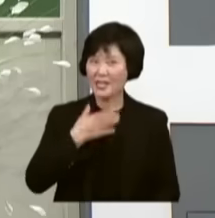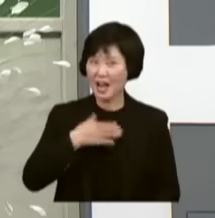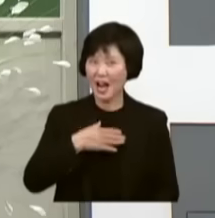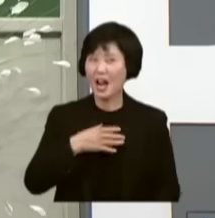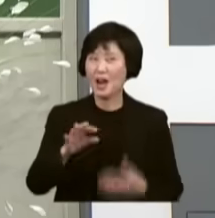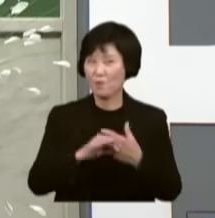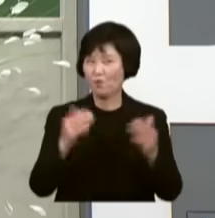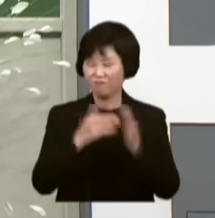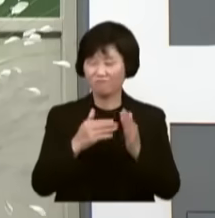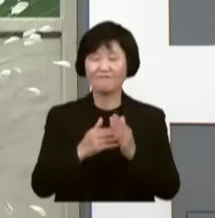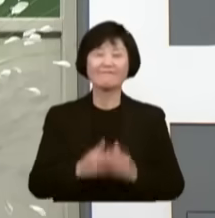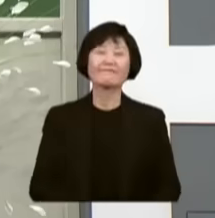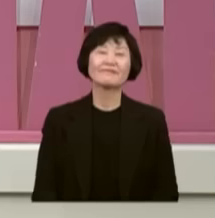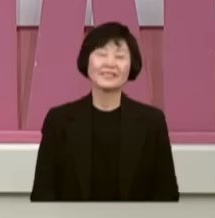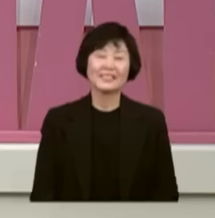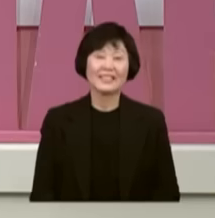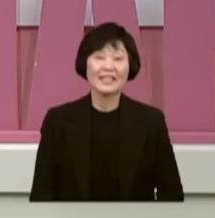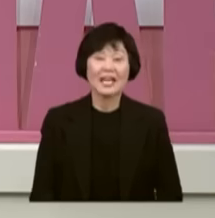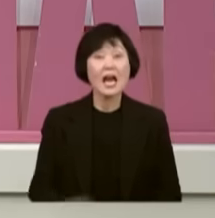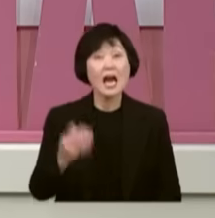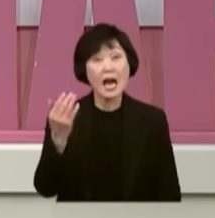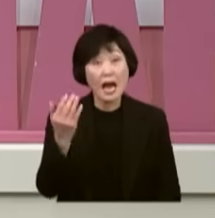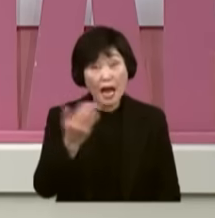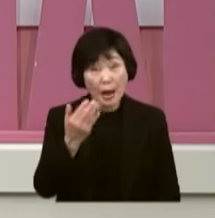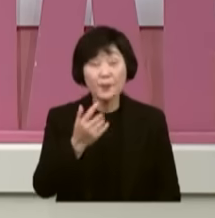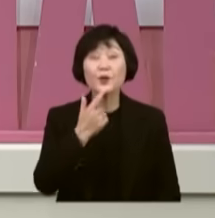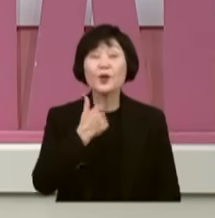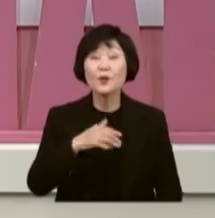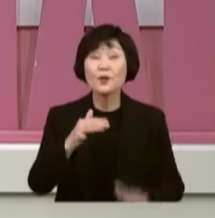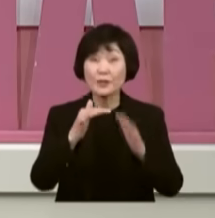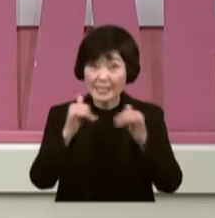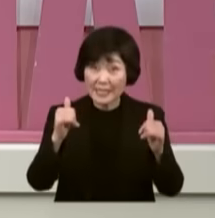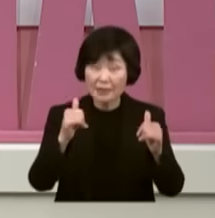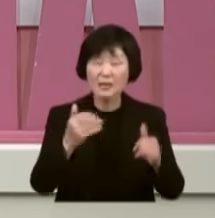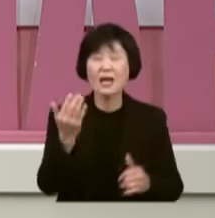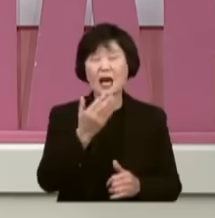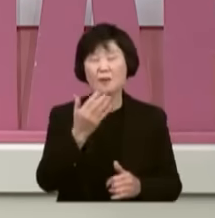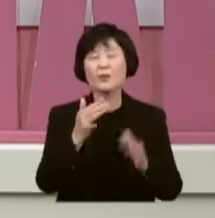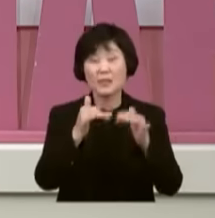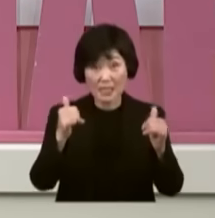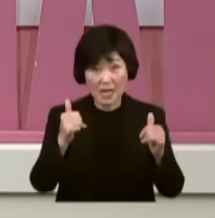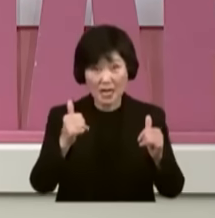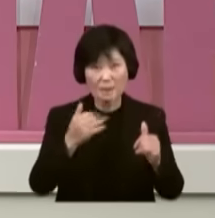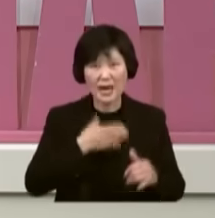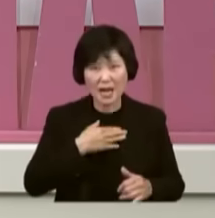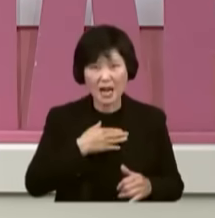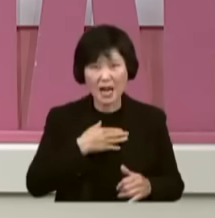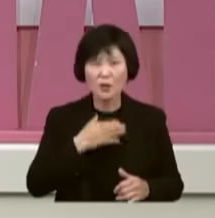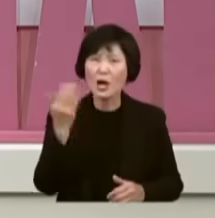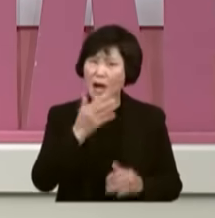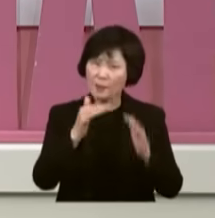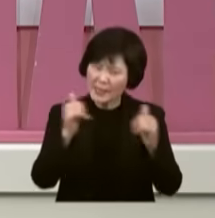얘기 좀 해주셔야 돼. 그 아파 본 사람이 그 아픈 사람의 마음을 안다고 간호를 해본 사람만이